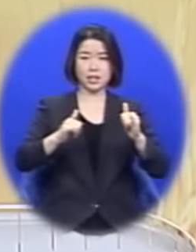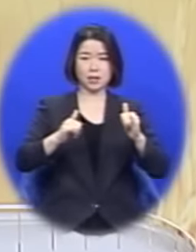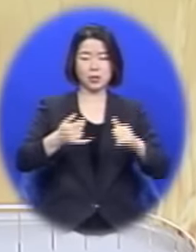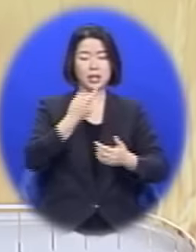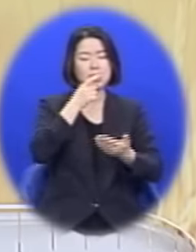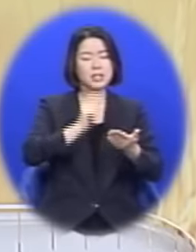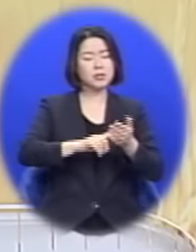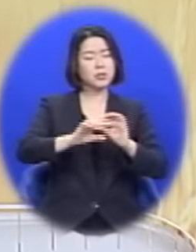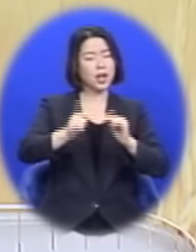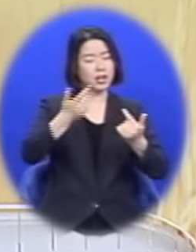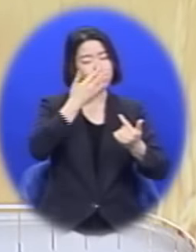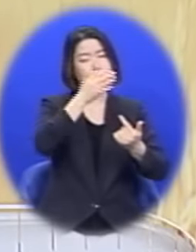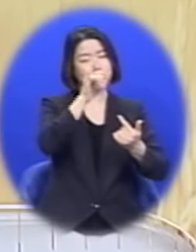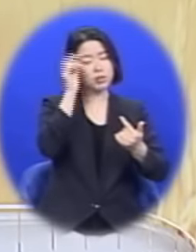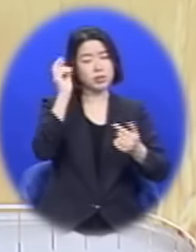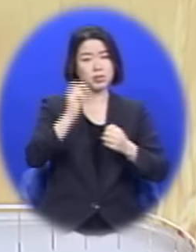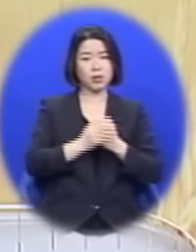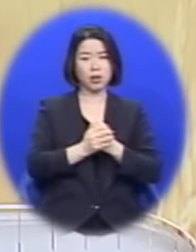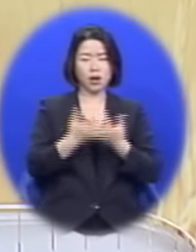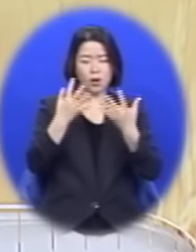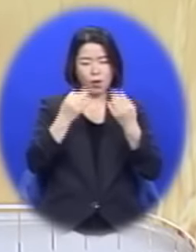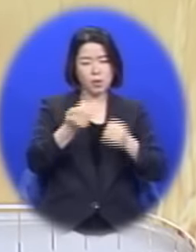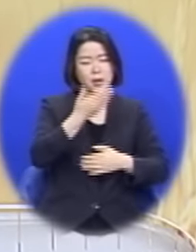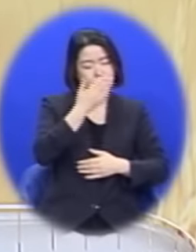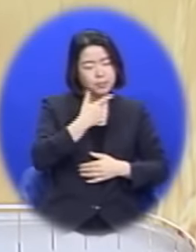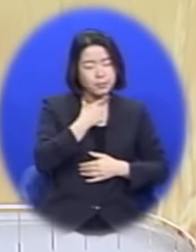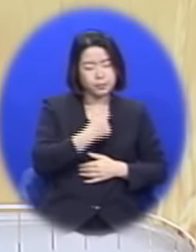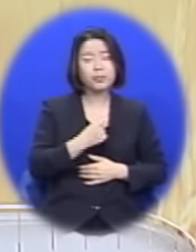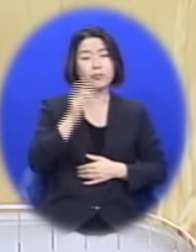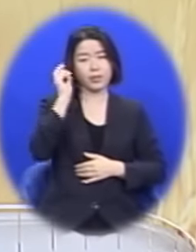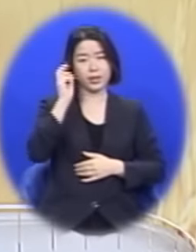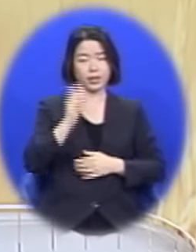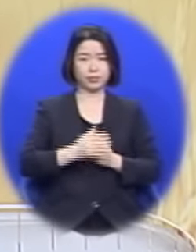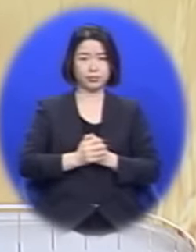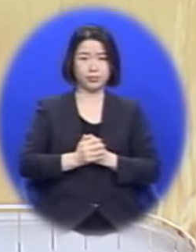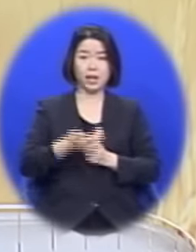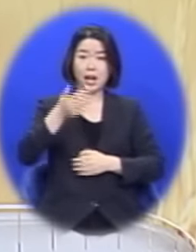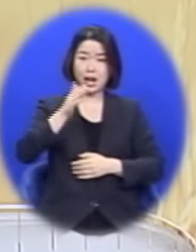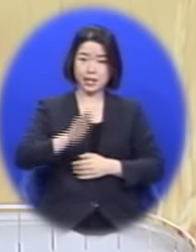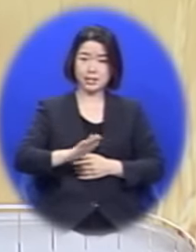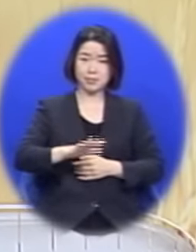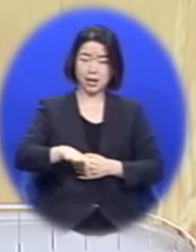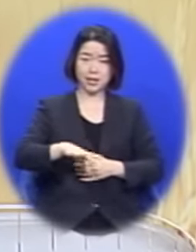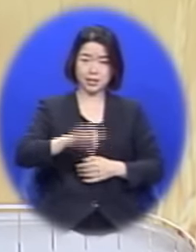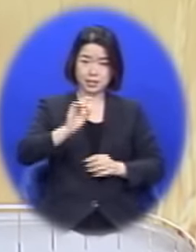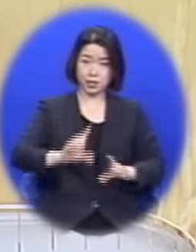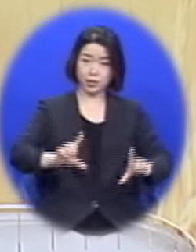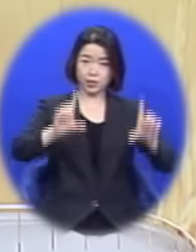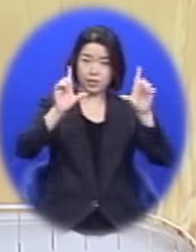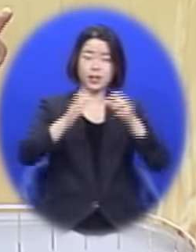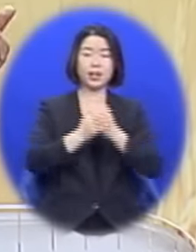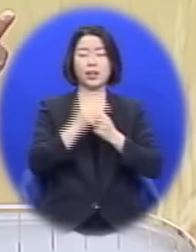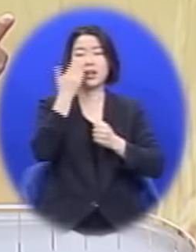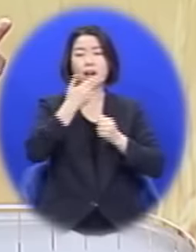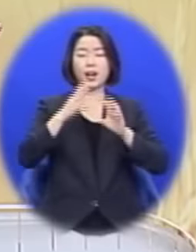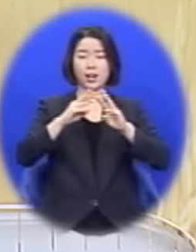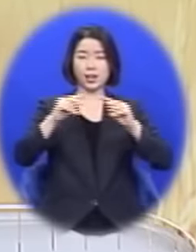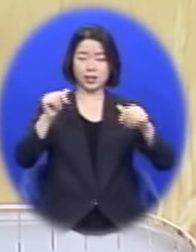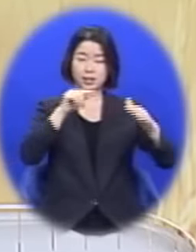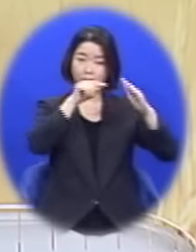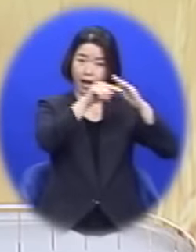수도 있습니다. 얼마나 먹고 싶었겠어요. 그러나 첫 해에 그들이 가나안 땅에